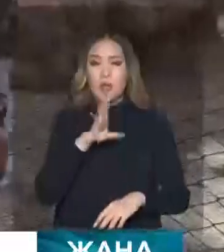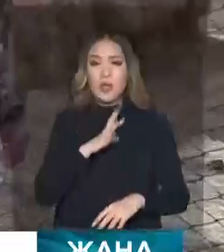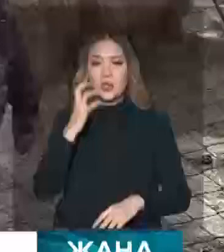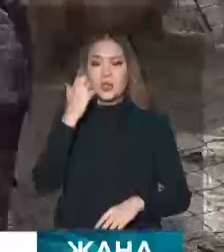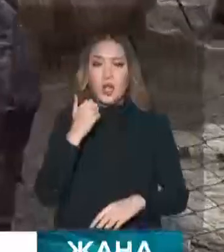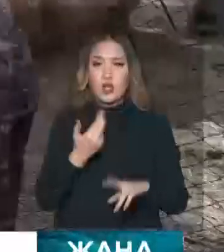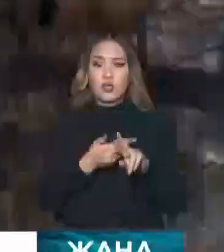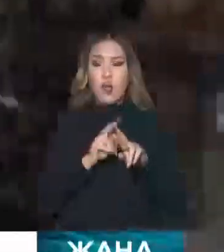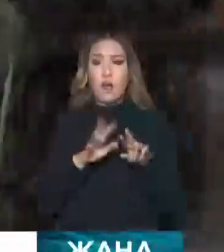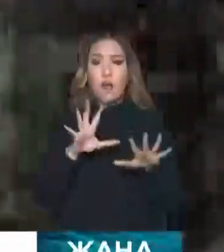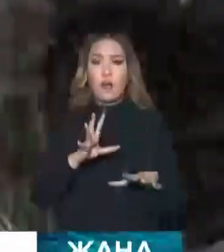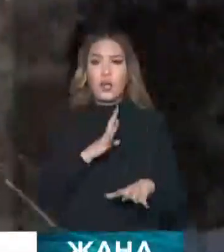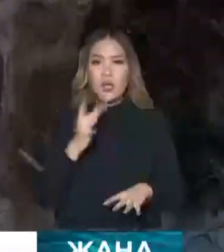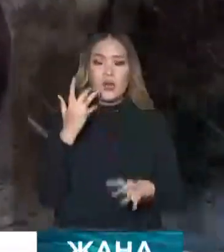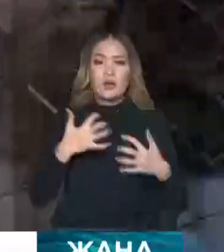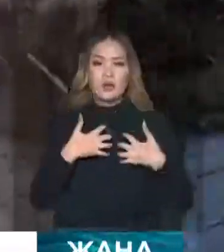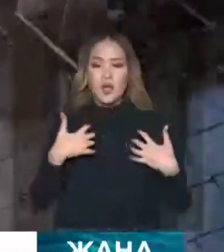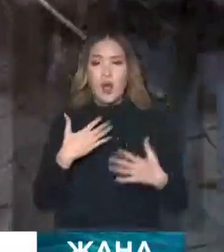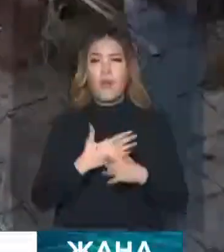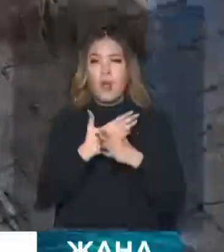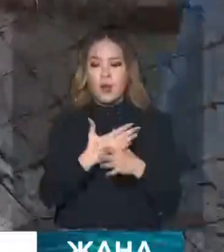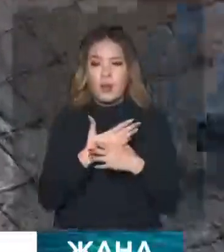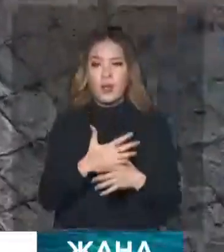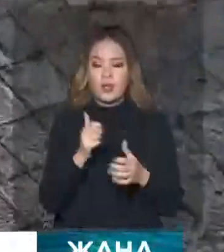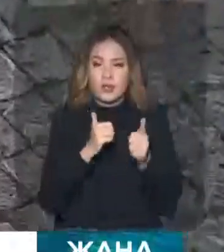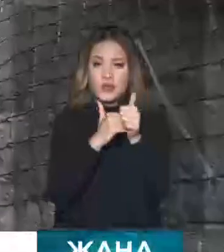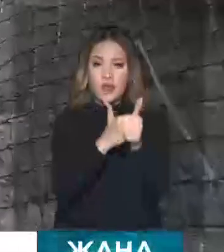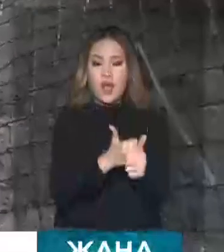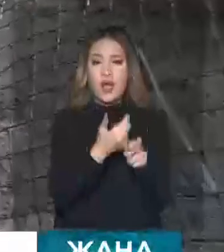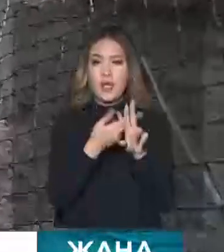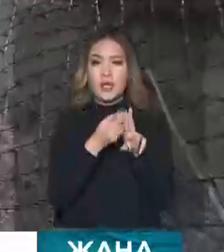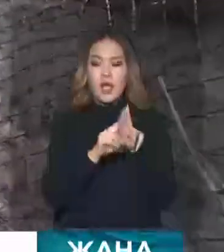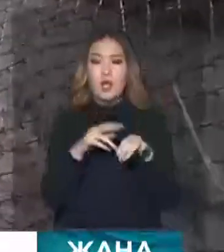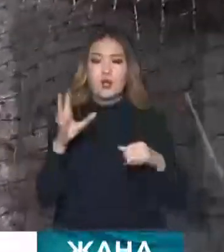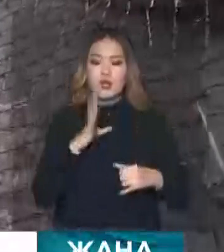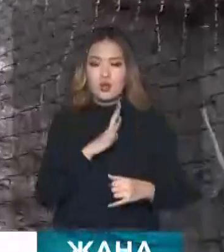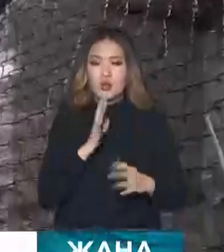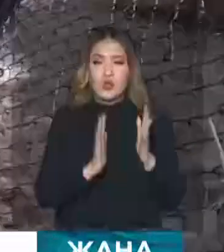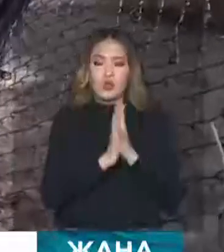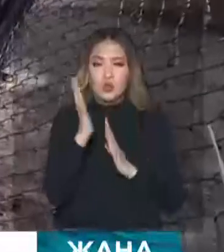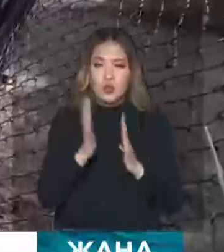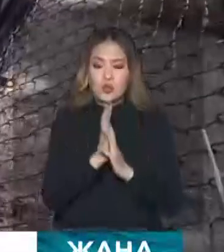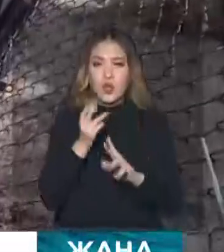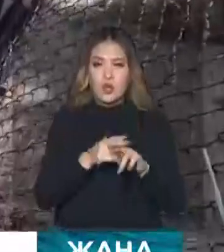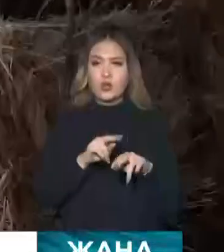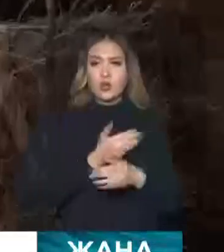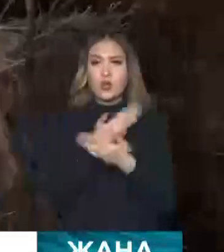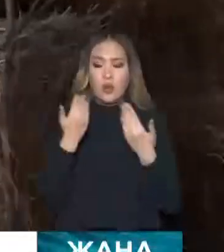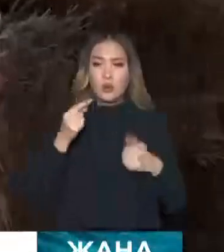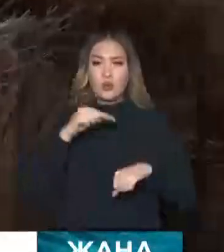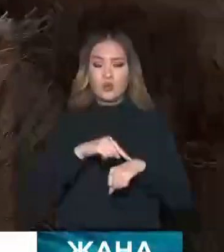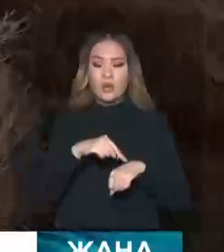қолында ғұлы, яғни малды бағып қағуға көмектеседі. Әке жолын қуған ол, жем шөптің тапшылығын былтыр қатты сезіндік деп отыр.